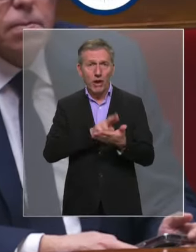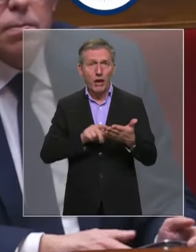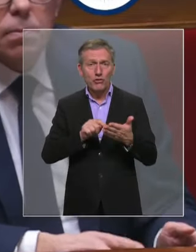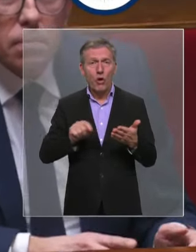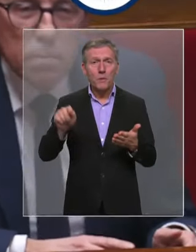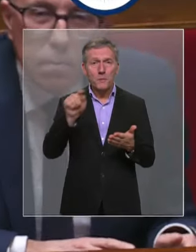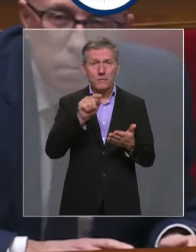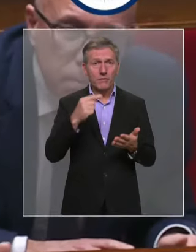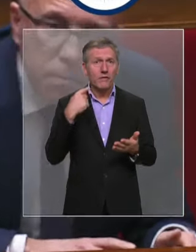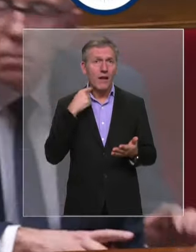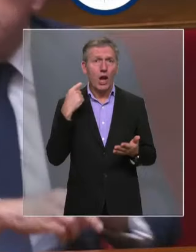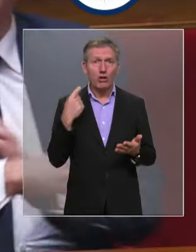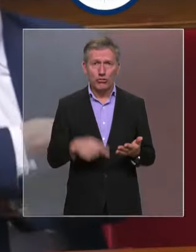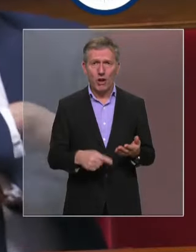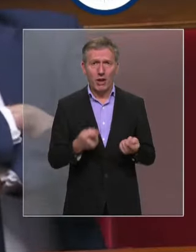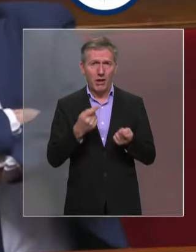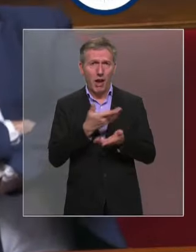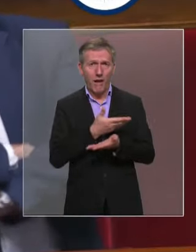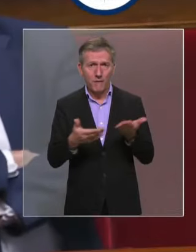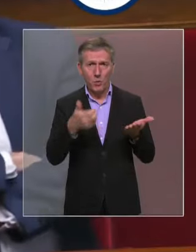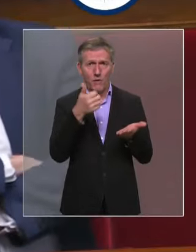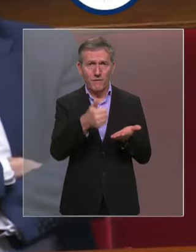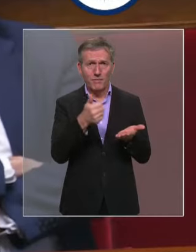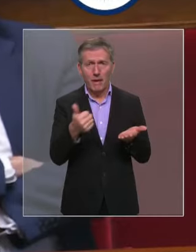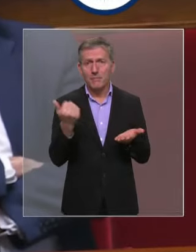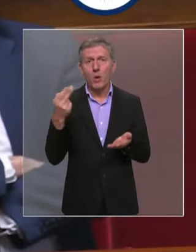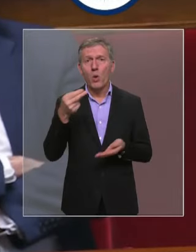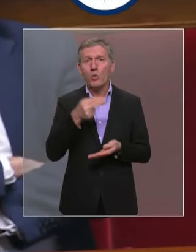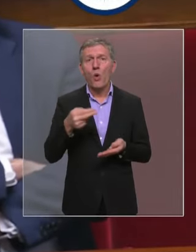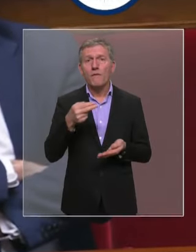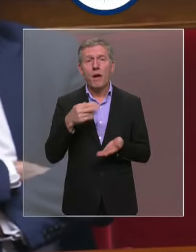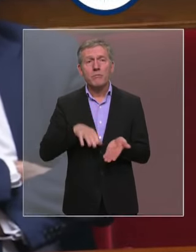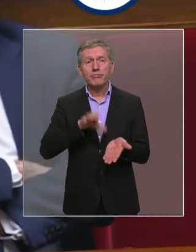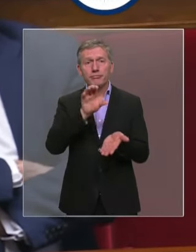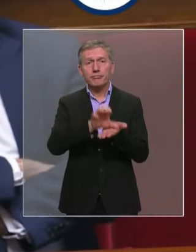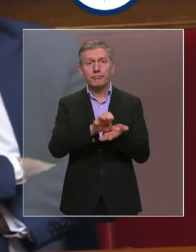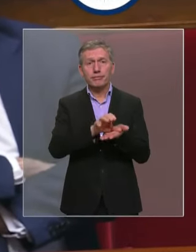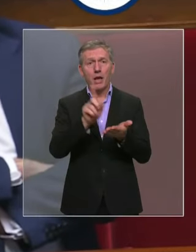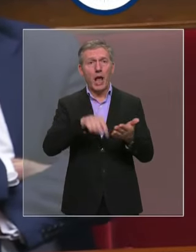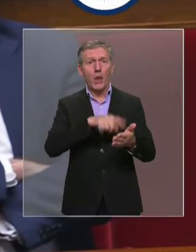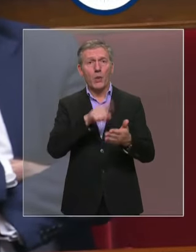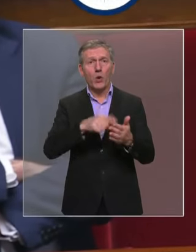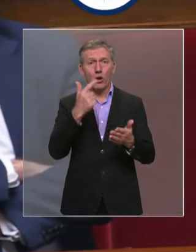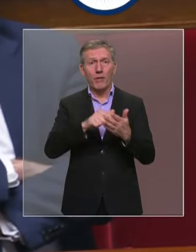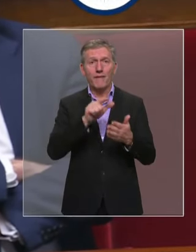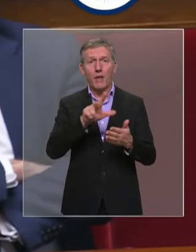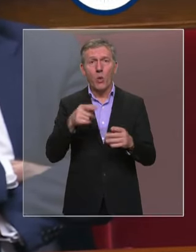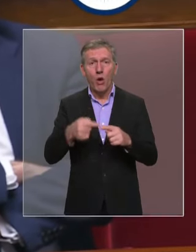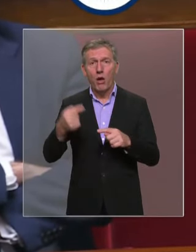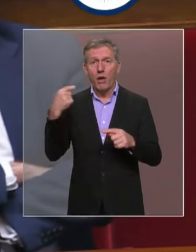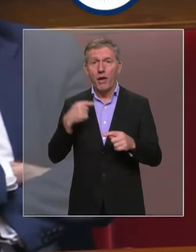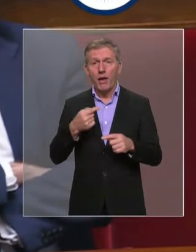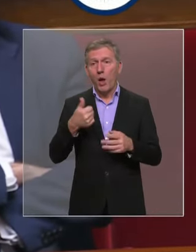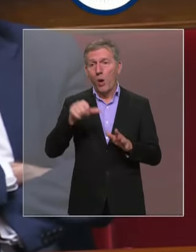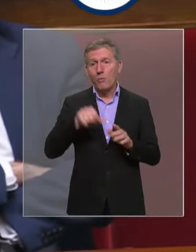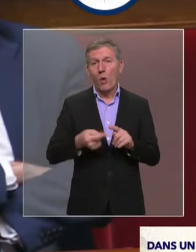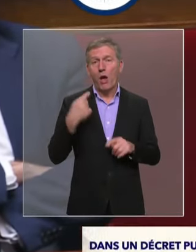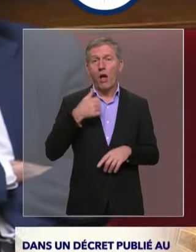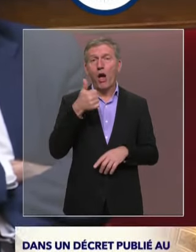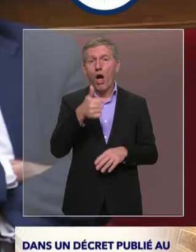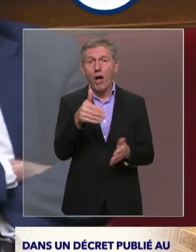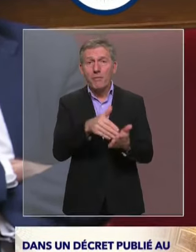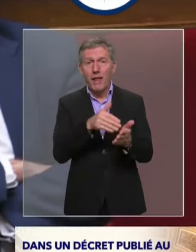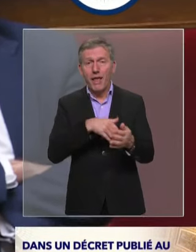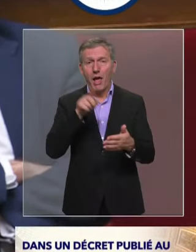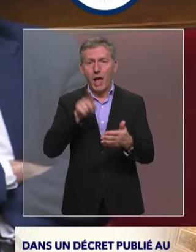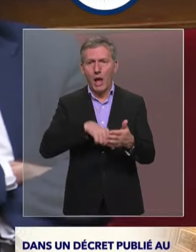vous-même l'échec du dispositif en annulant déjà en novembre dernier des crédits budgétaires 2023 et le mois dernier un milliard sur